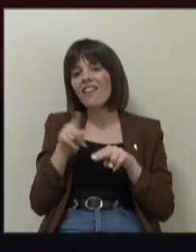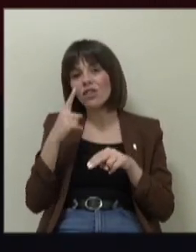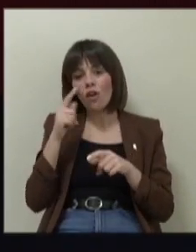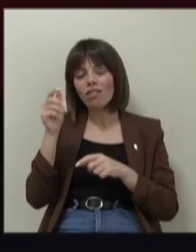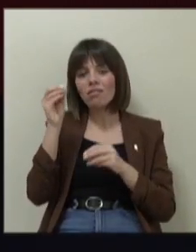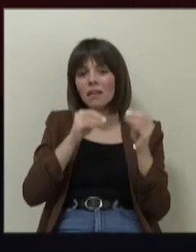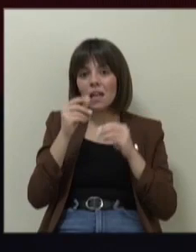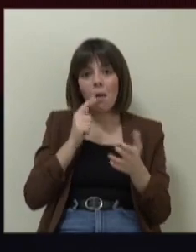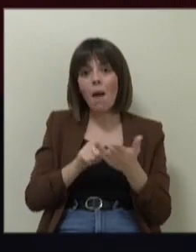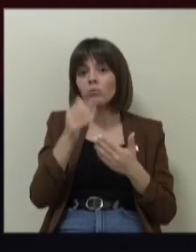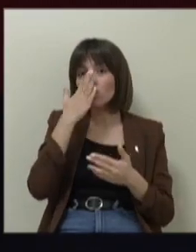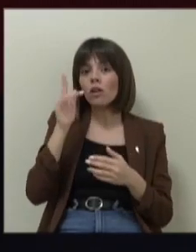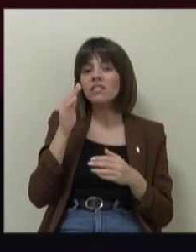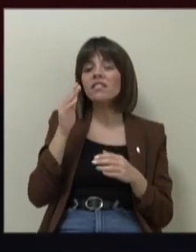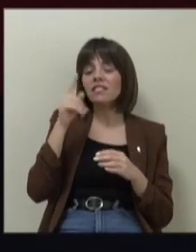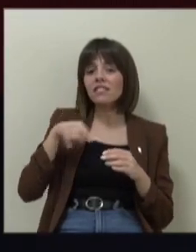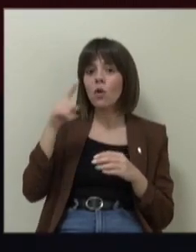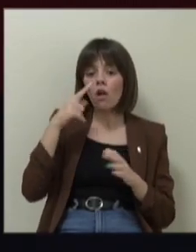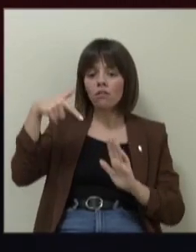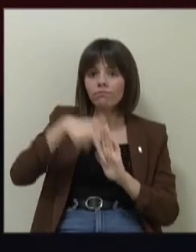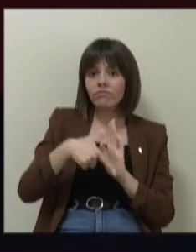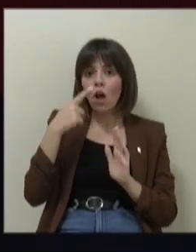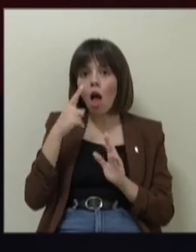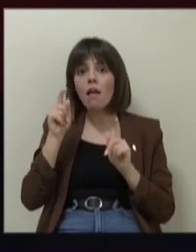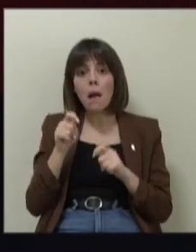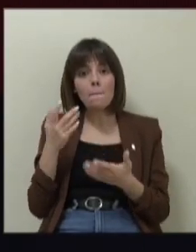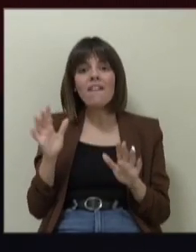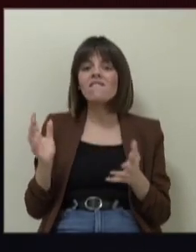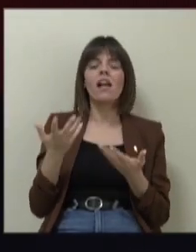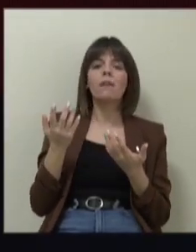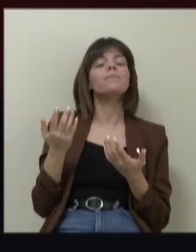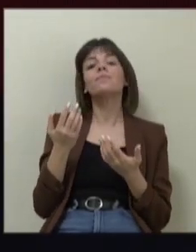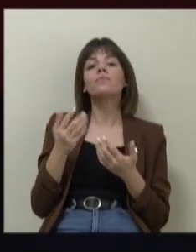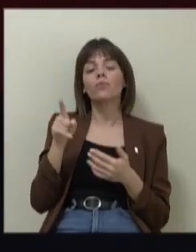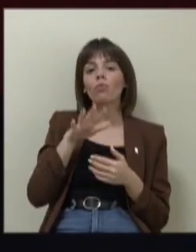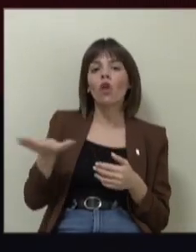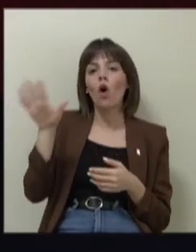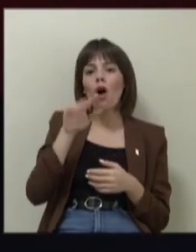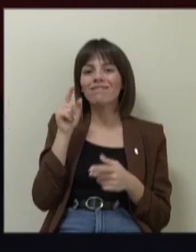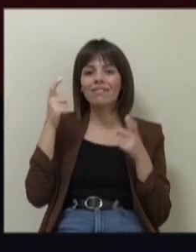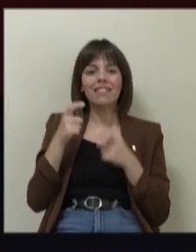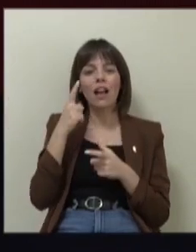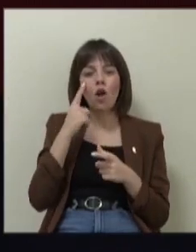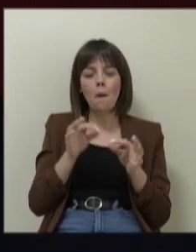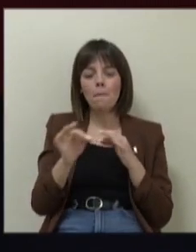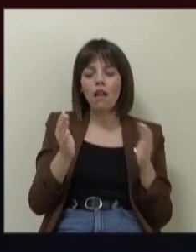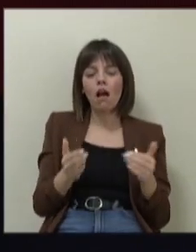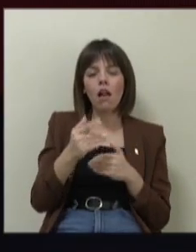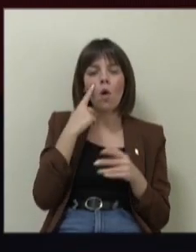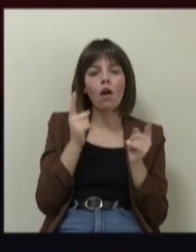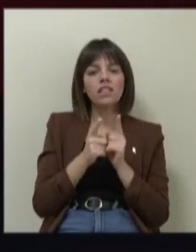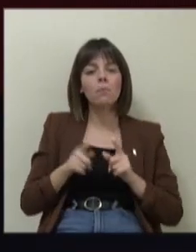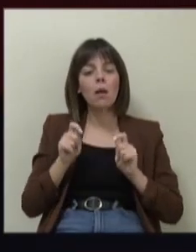tasarımının tümü doğanın sadece zemin etüdünü yaparak veya o noktanın metrekaresini hesap